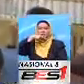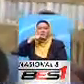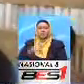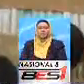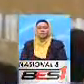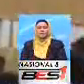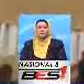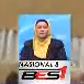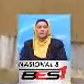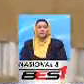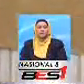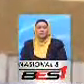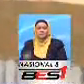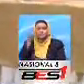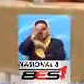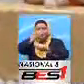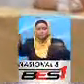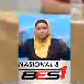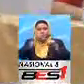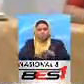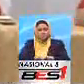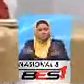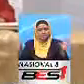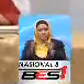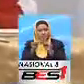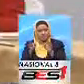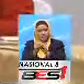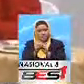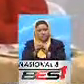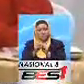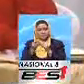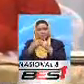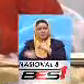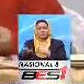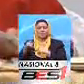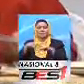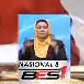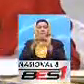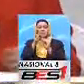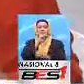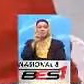Puteri Beliau berkata demikian dalam sidang media selepas mesyuarat ahli Majlis tertinggi umno di pwtc